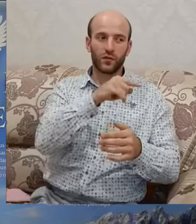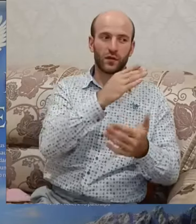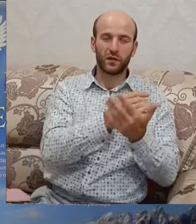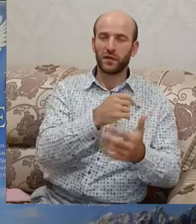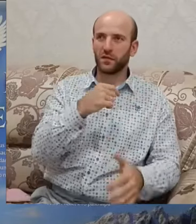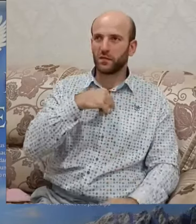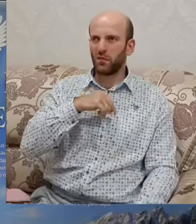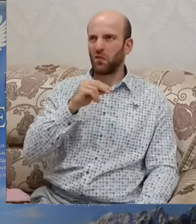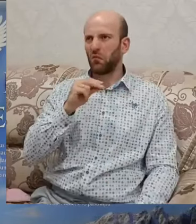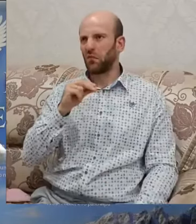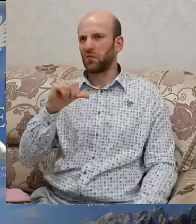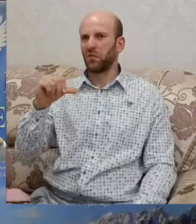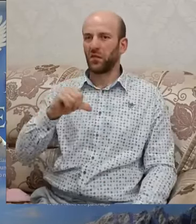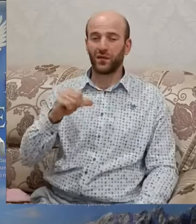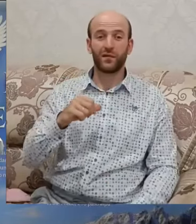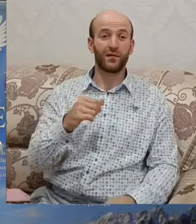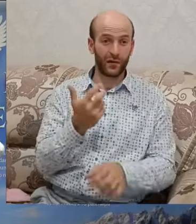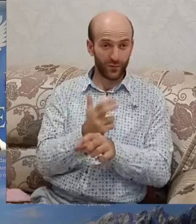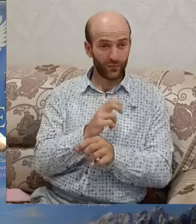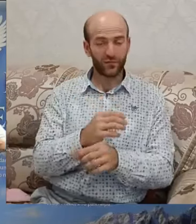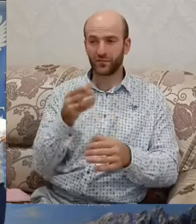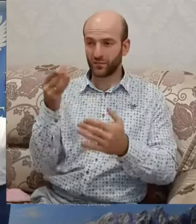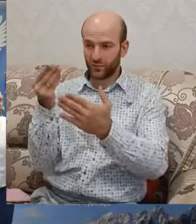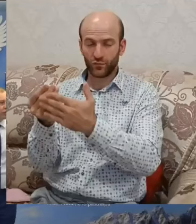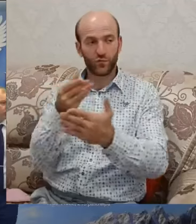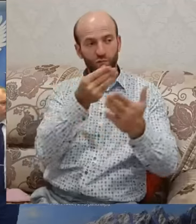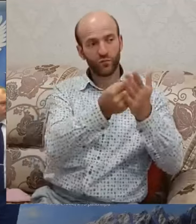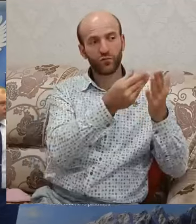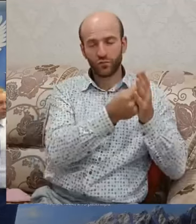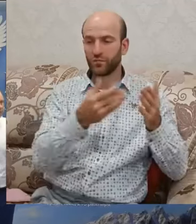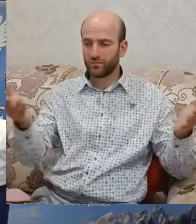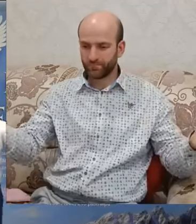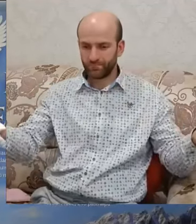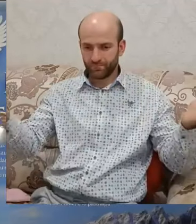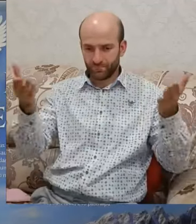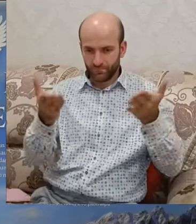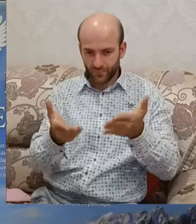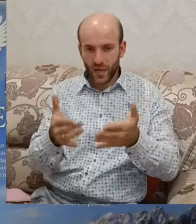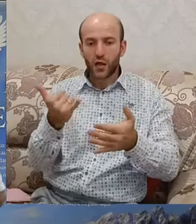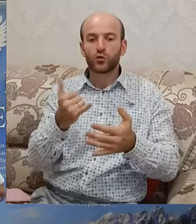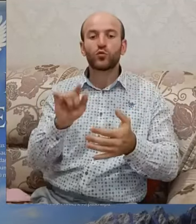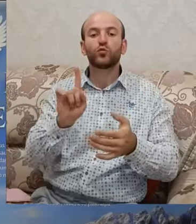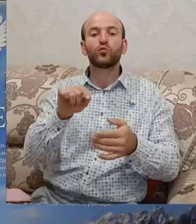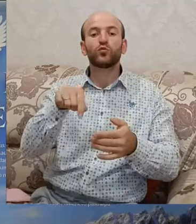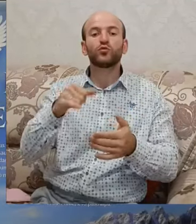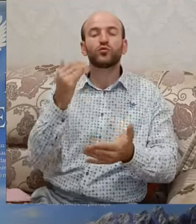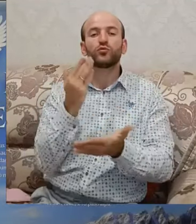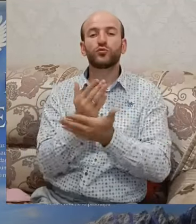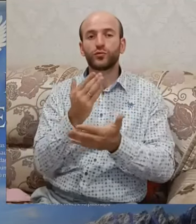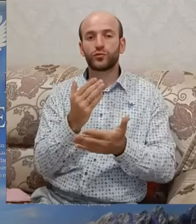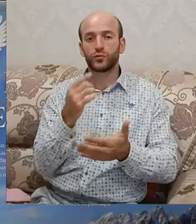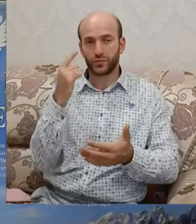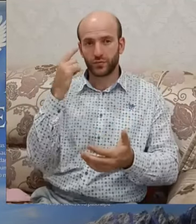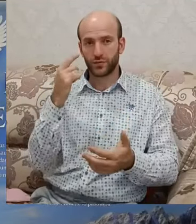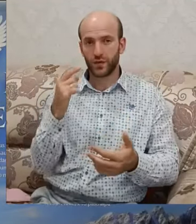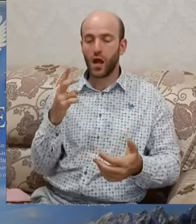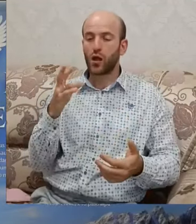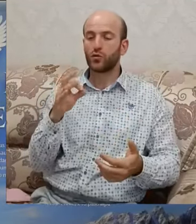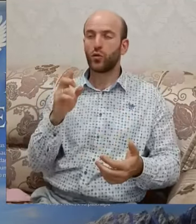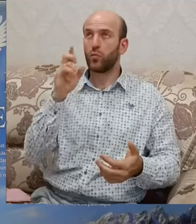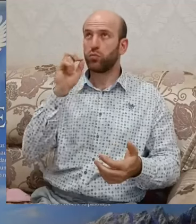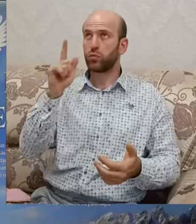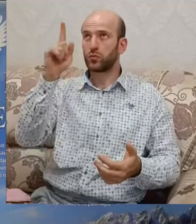Bet Dievas niekada neleidžia imti viršų netikėjimui. Но Бог никогда не позволяет брать